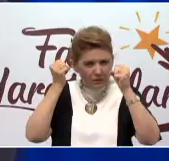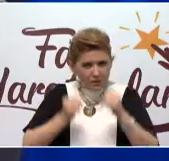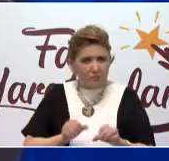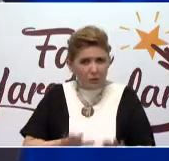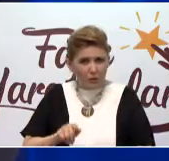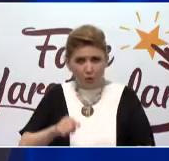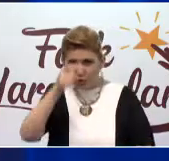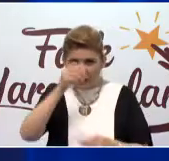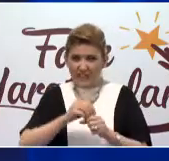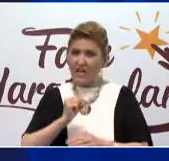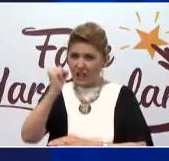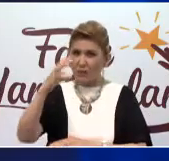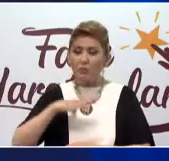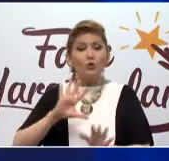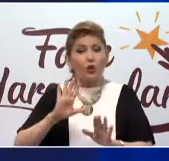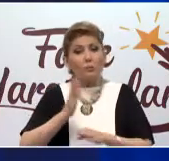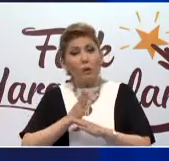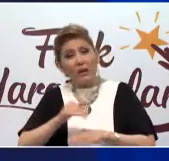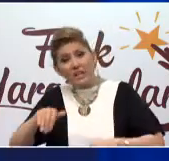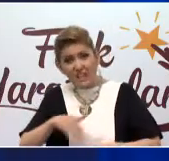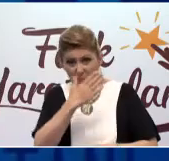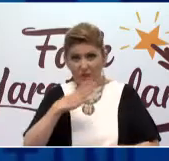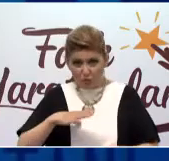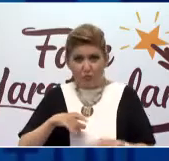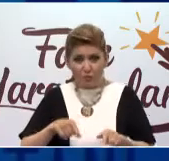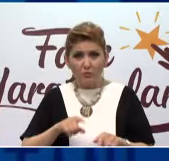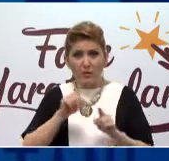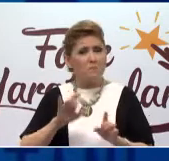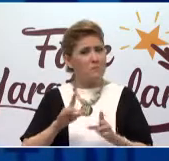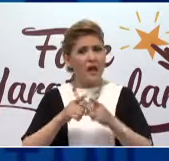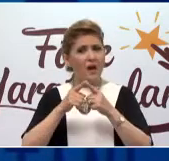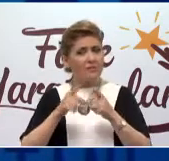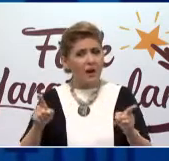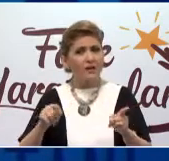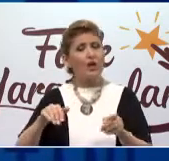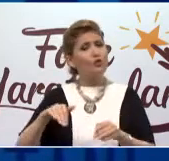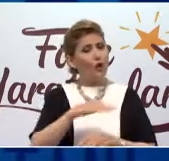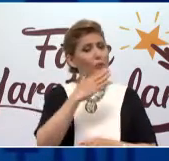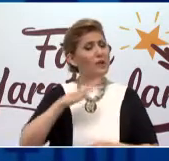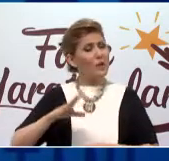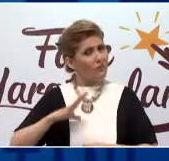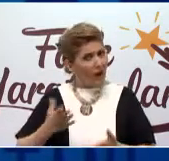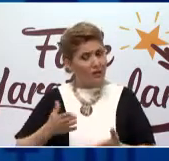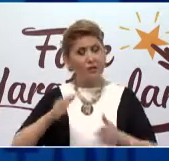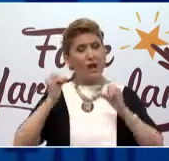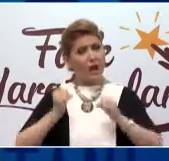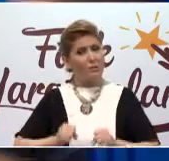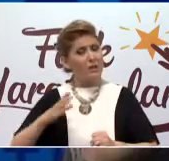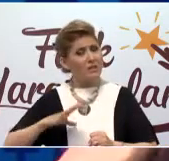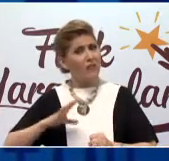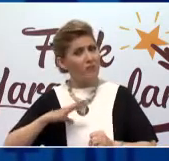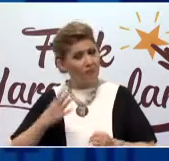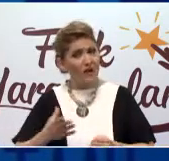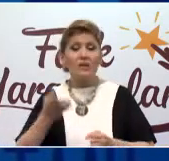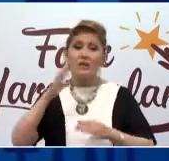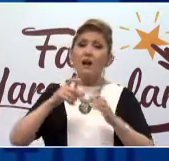bir yaşam mı kurmayı düşünüyorlar yoksa dönmeyi mi düşünüyorlar? Yani şey var, farklı eğilimler var. Dönmeyi isteyenler var, kalmayı isteyenler var. Buradan daha